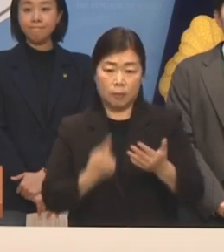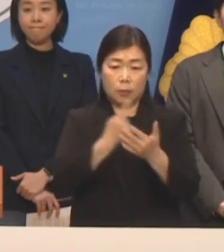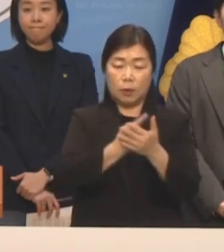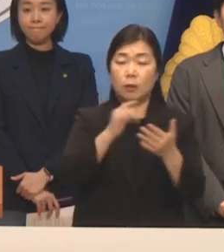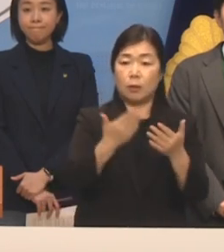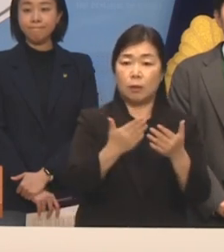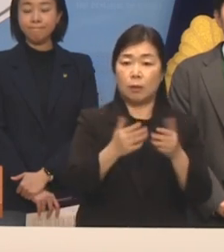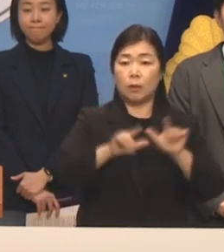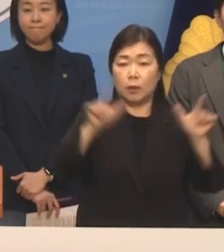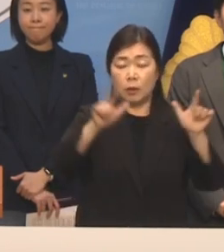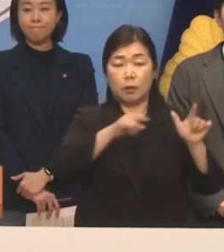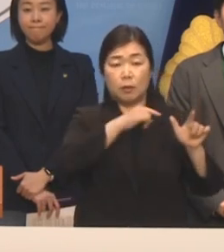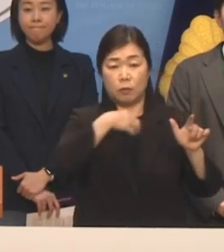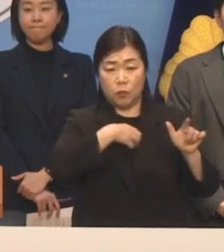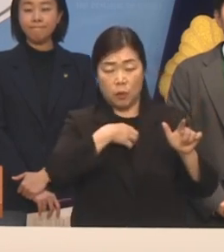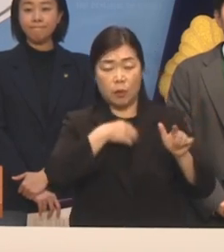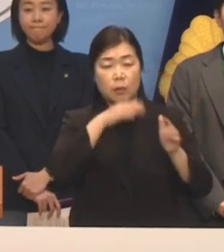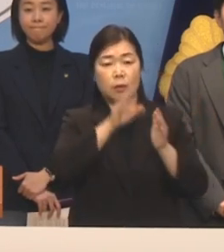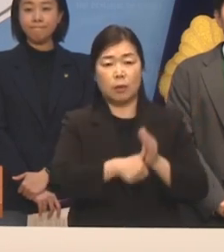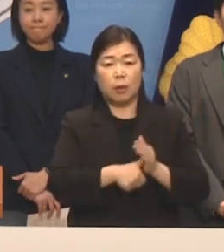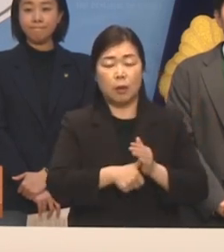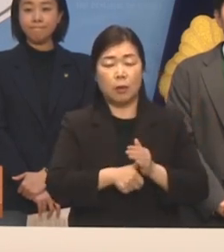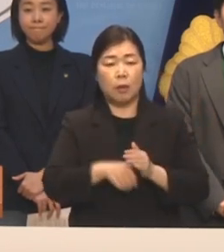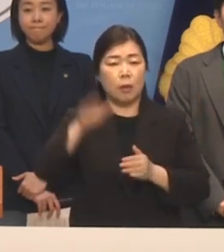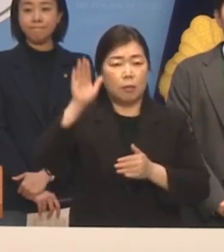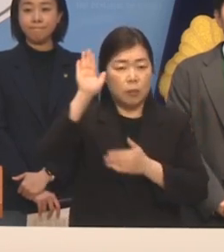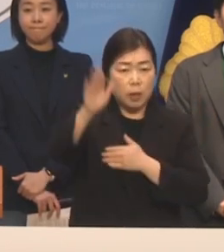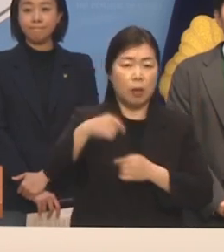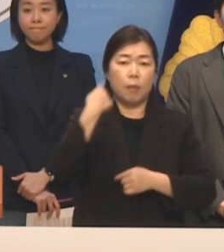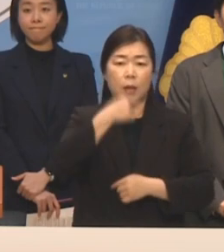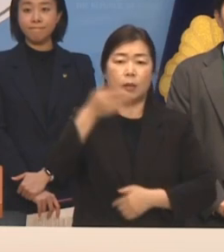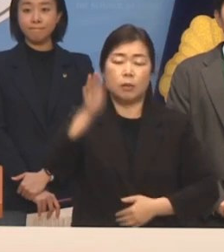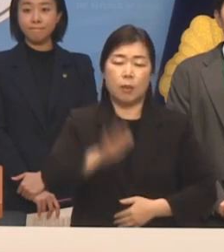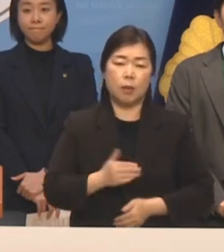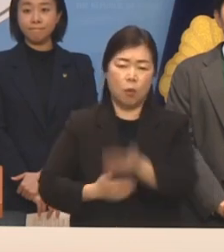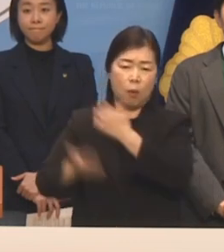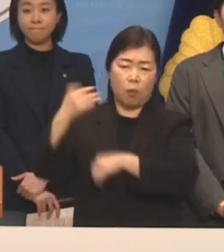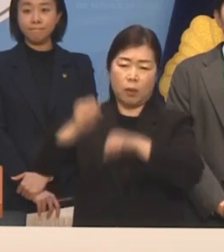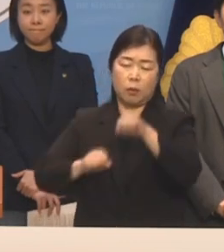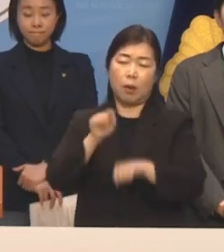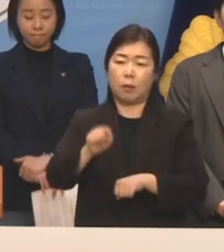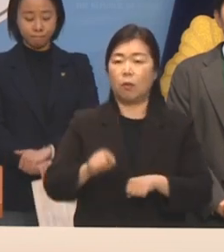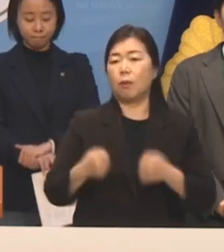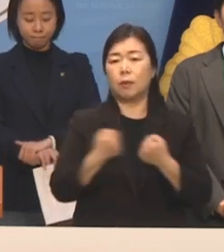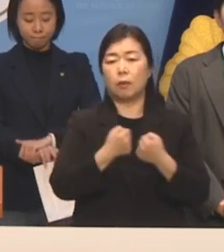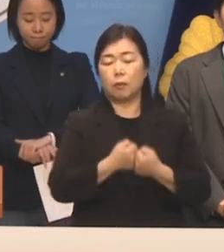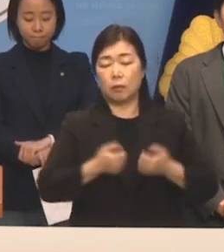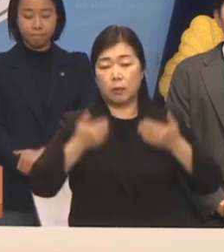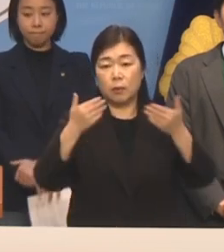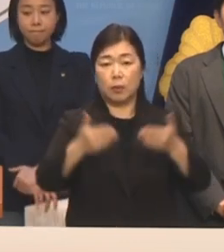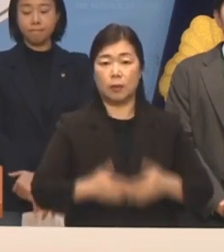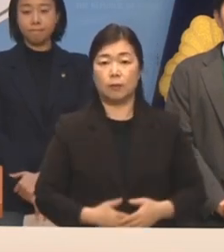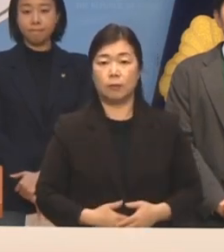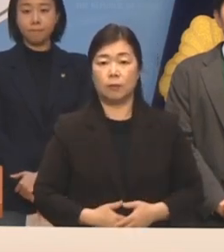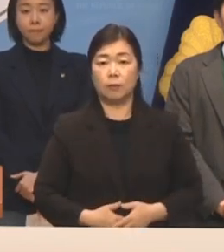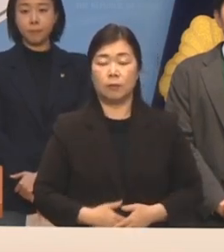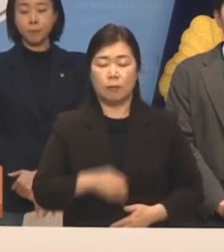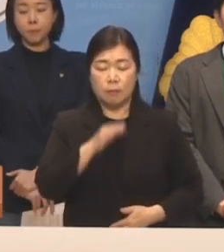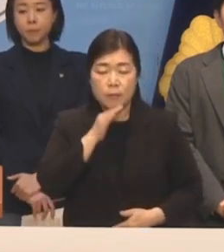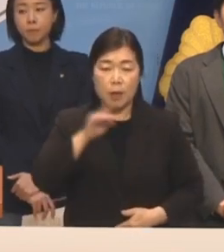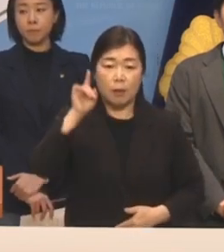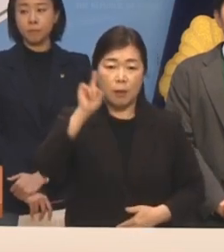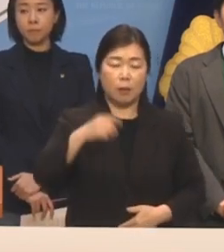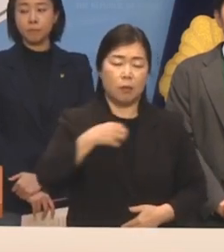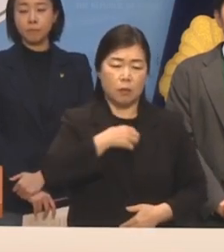시대 미래라는 말을 하고 과거로 퇴보하는 정치와 담대하게 싸우겠습니다. 정말로 내일이 걱정되고